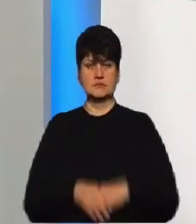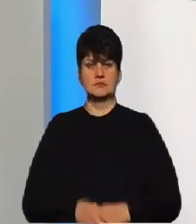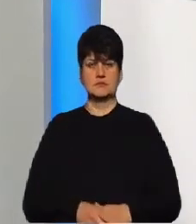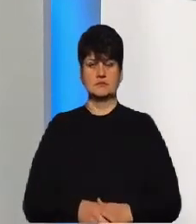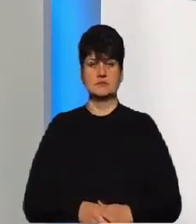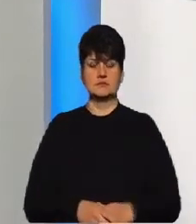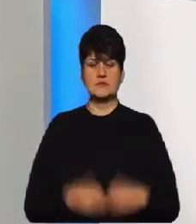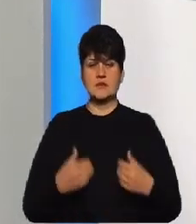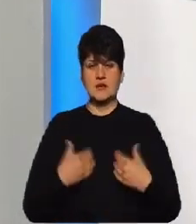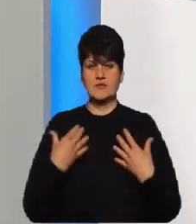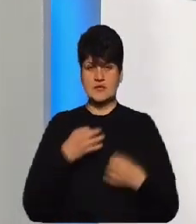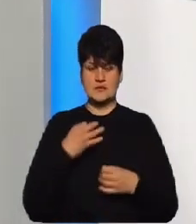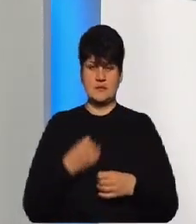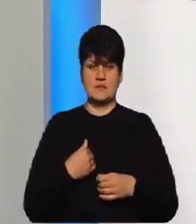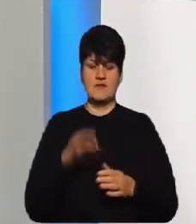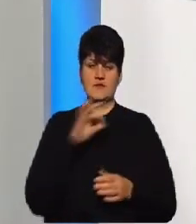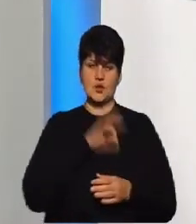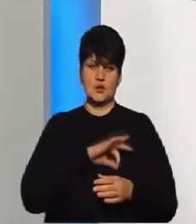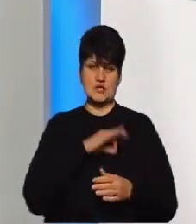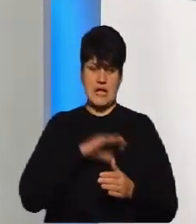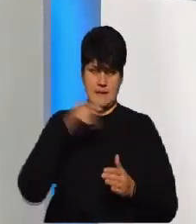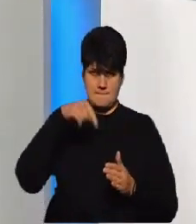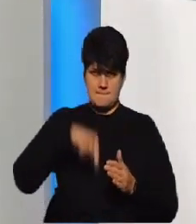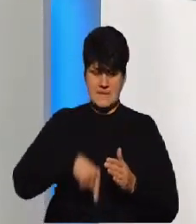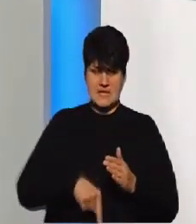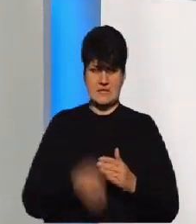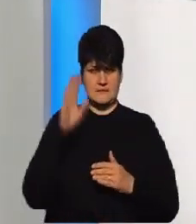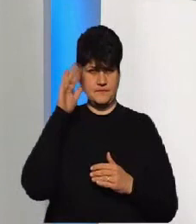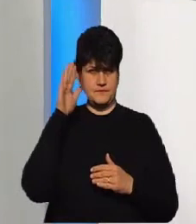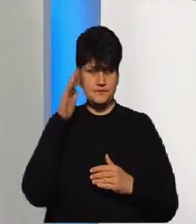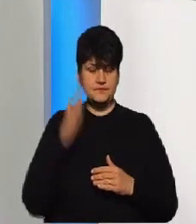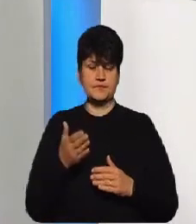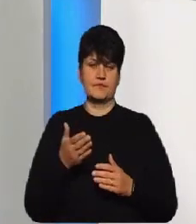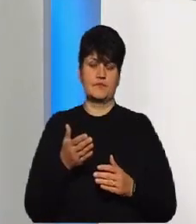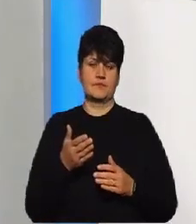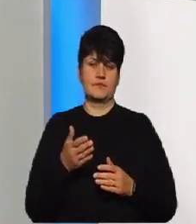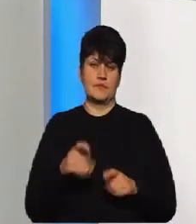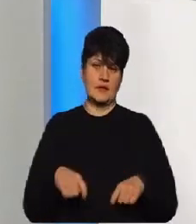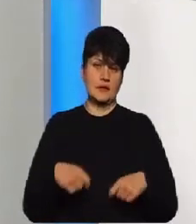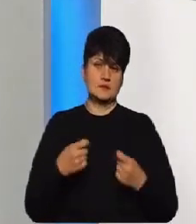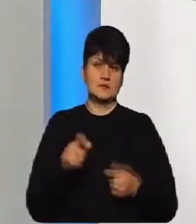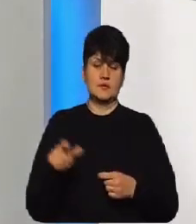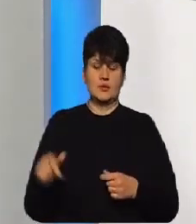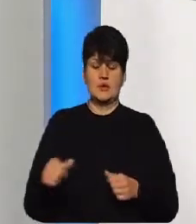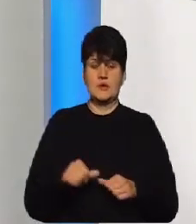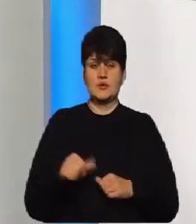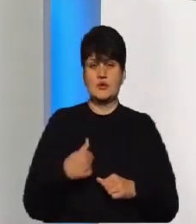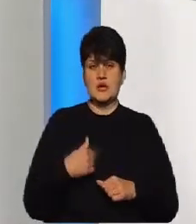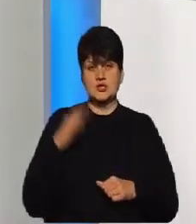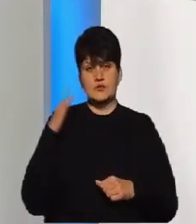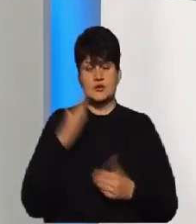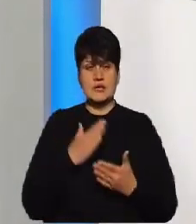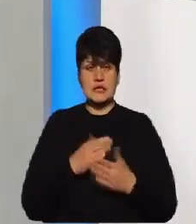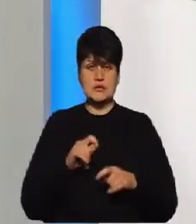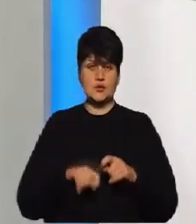ми використовуємо підземний водозабор для подання мешканцям. Крім того, наша вода є з контрольованою